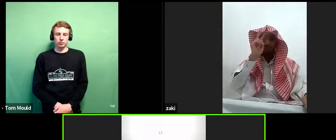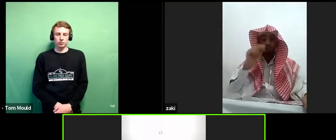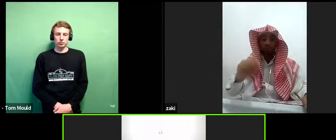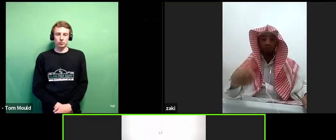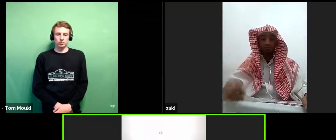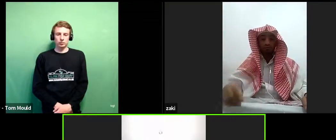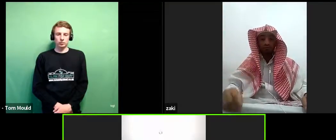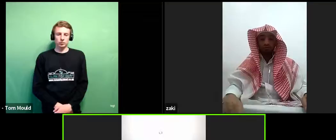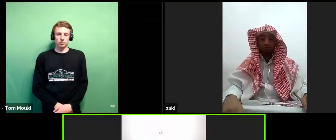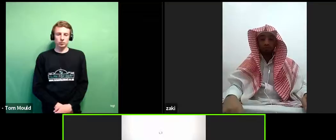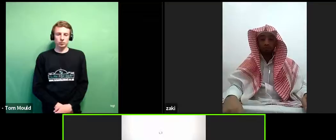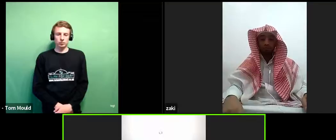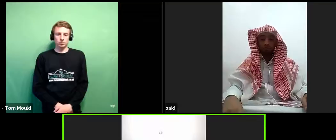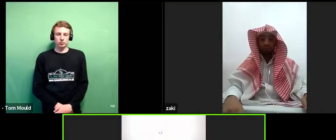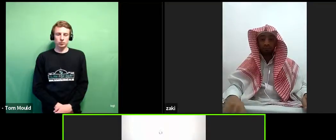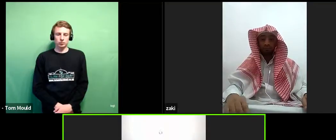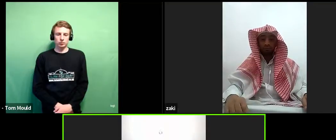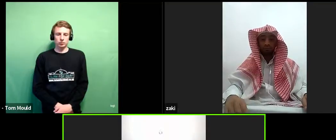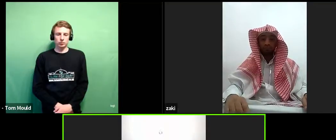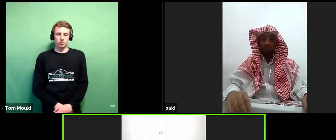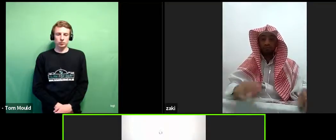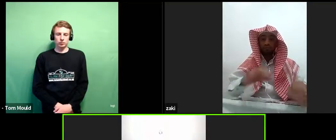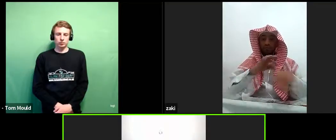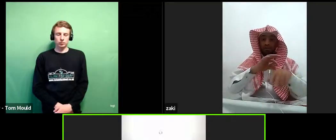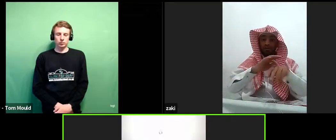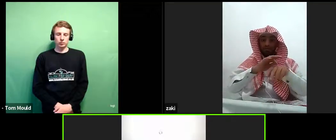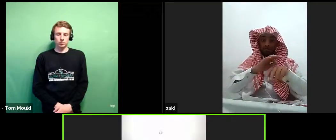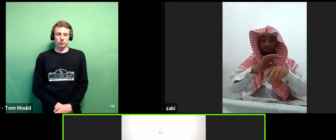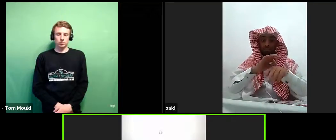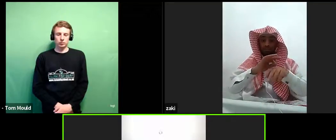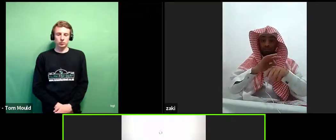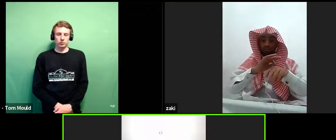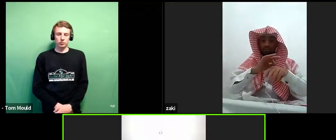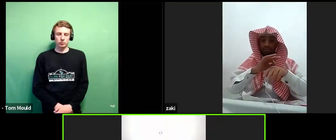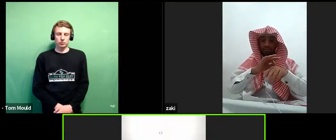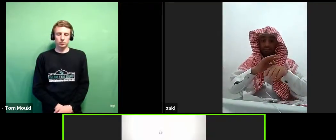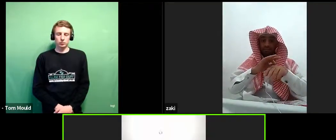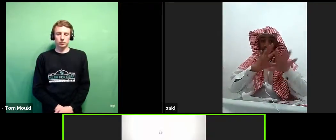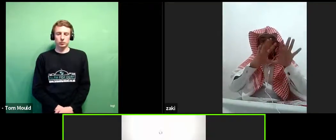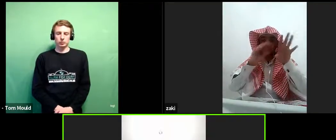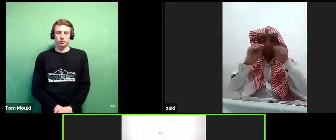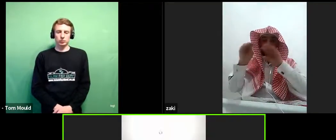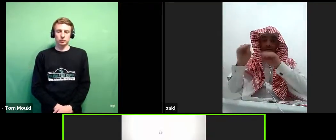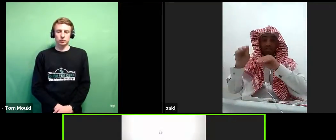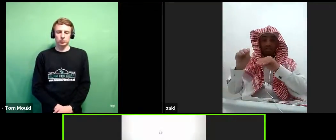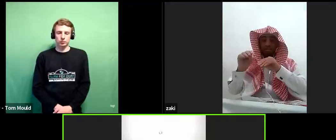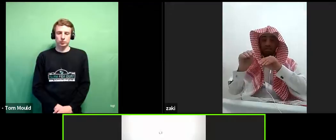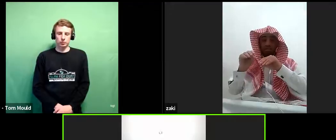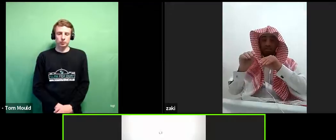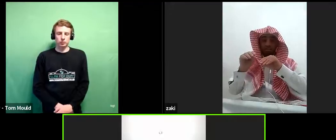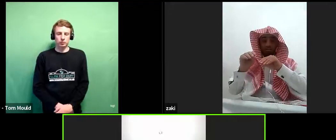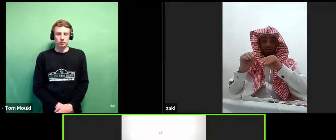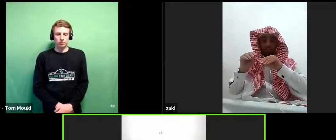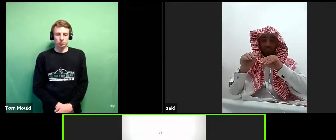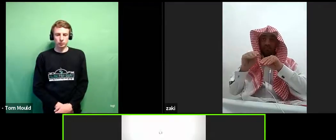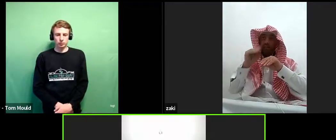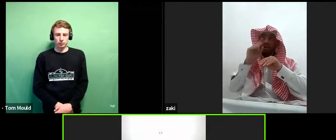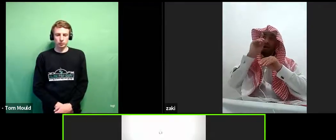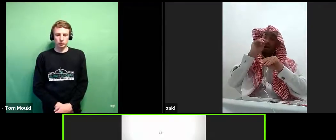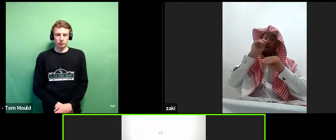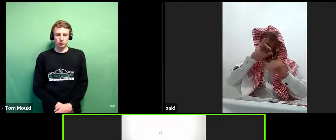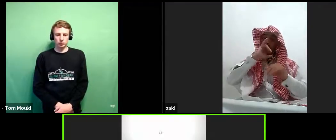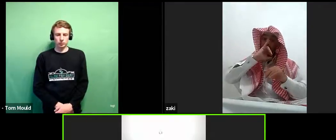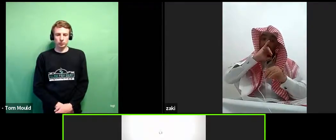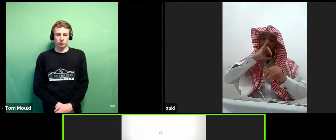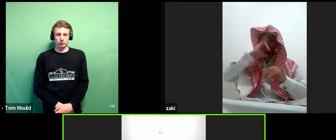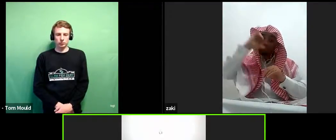ومن الناس من يتخذ من دون الله